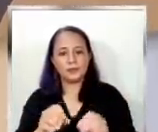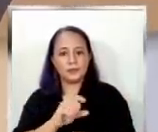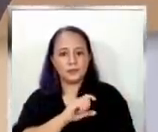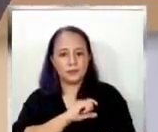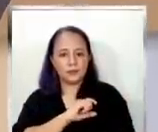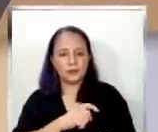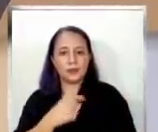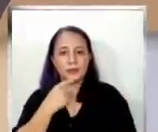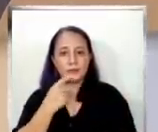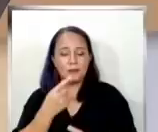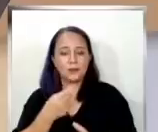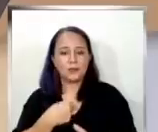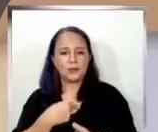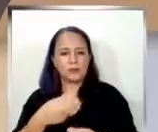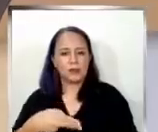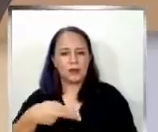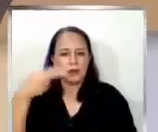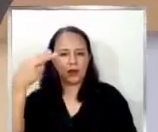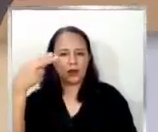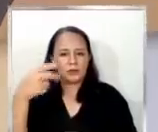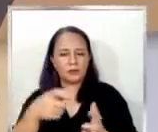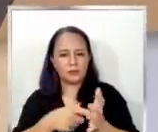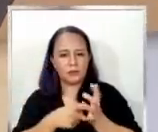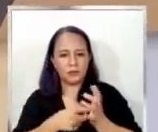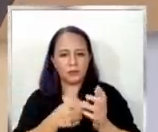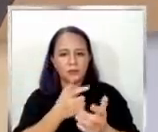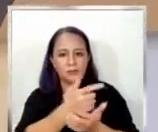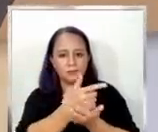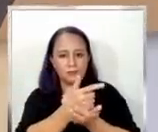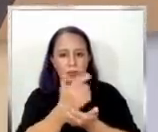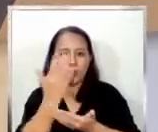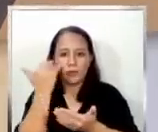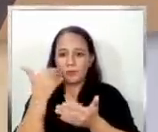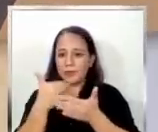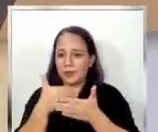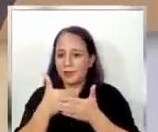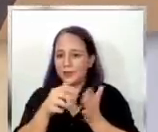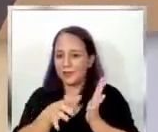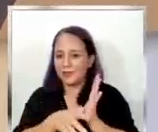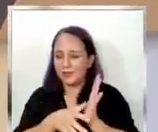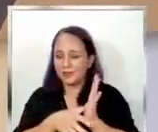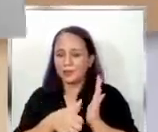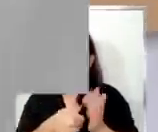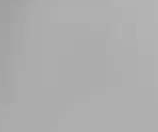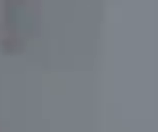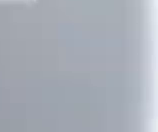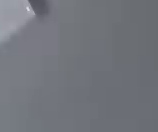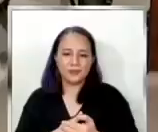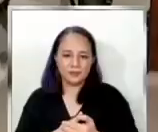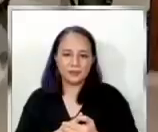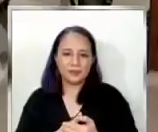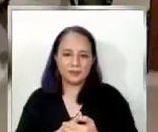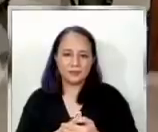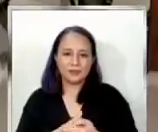tumataas na naman daw ang demand sa mga armas dahil sa nalalapit na eleksyon. Tinutukan niya ni Marisol Abdurahman.